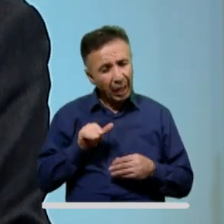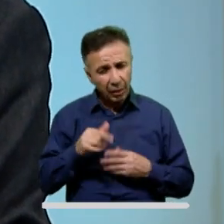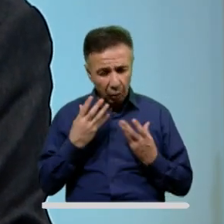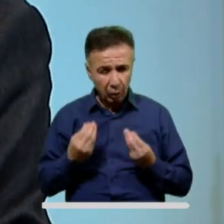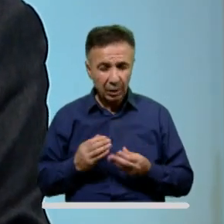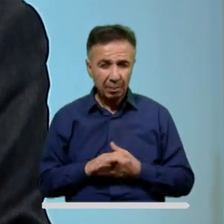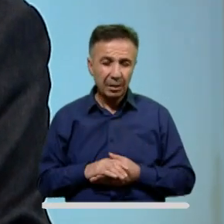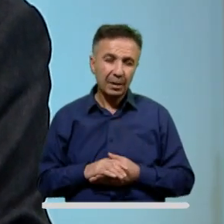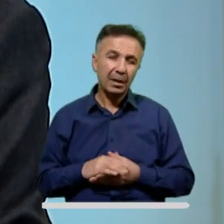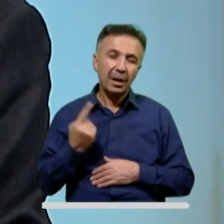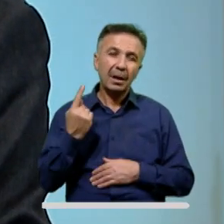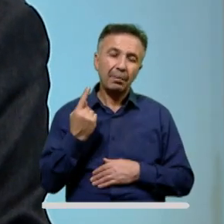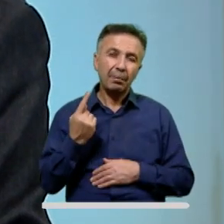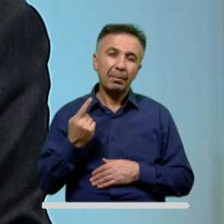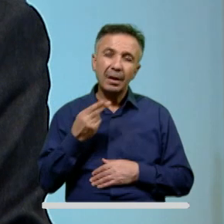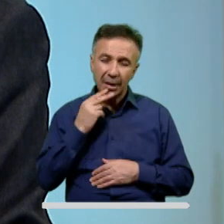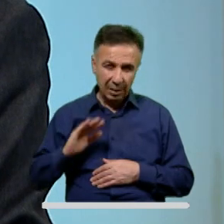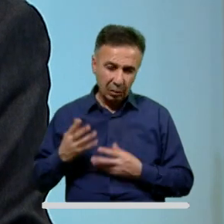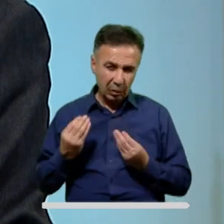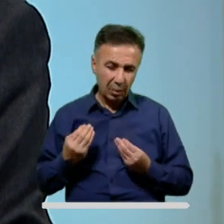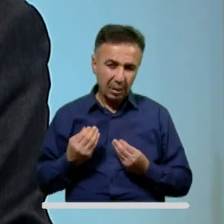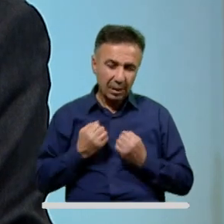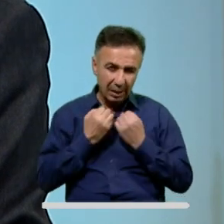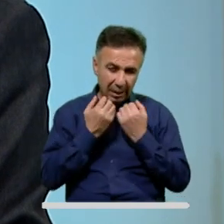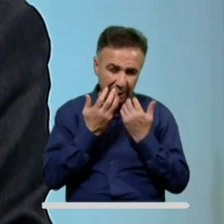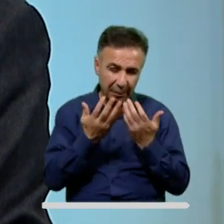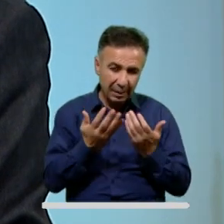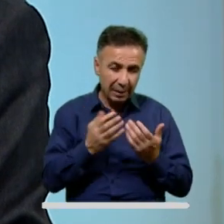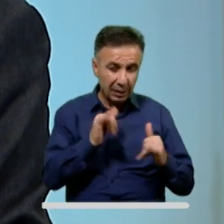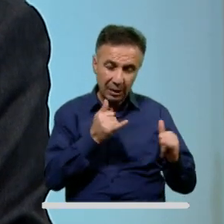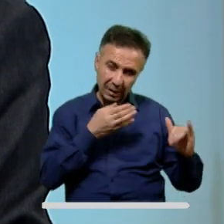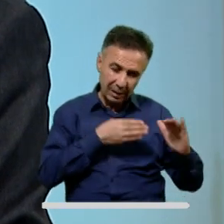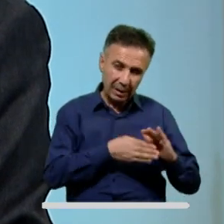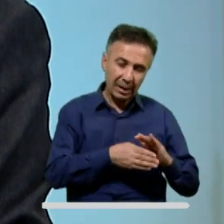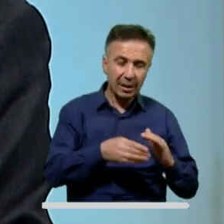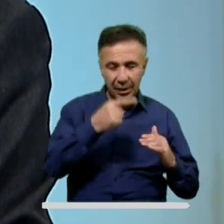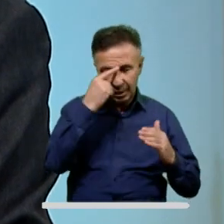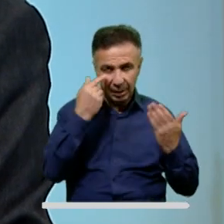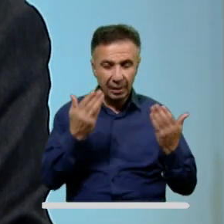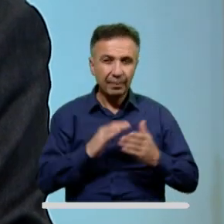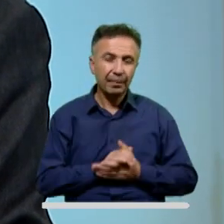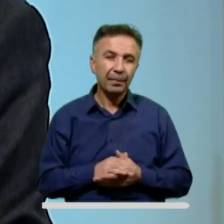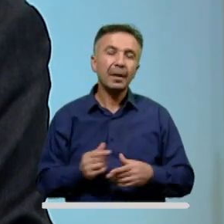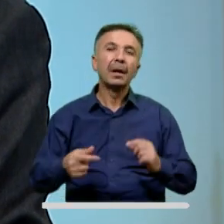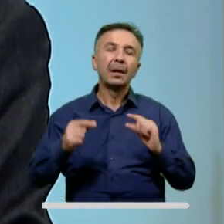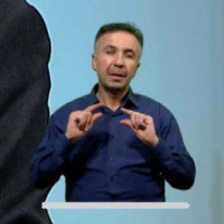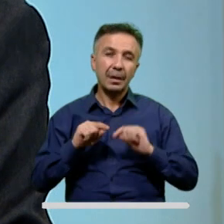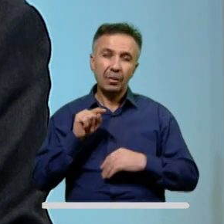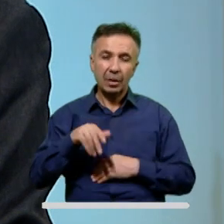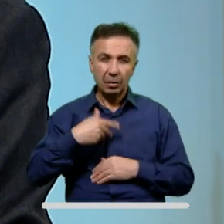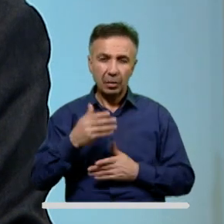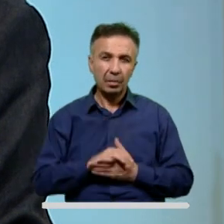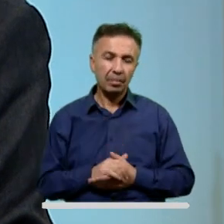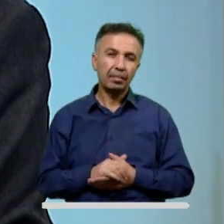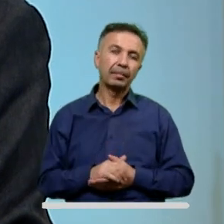inelim, bir kızı olup onlara ikram eden de cennete gider inşallah. İnşallah. Hadis-i şerif şöyle,